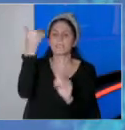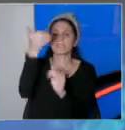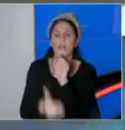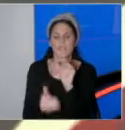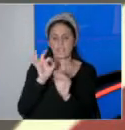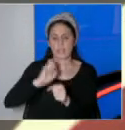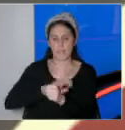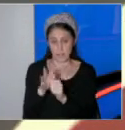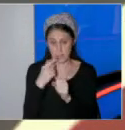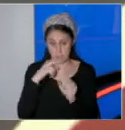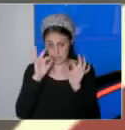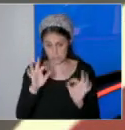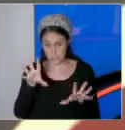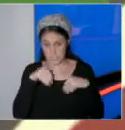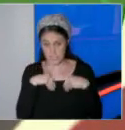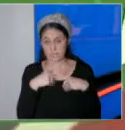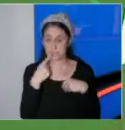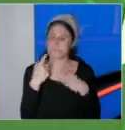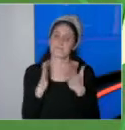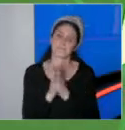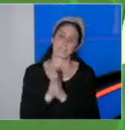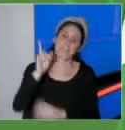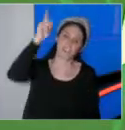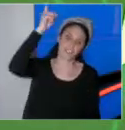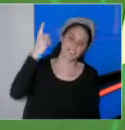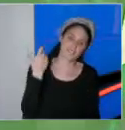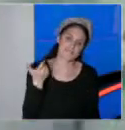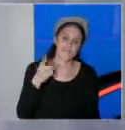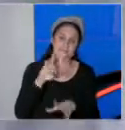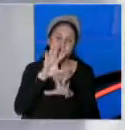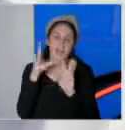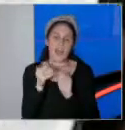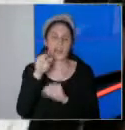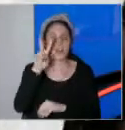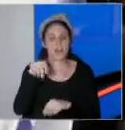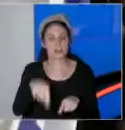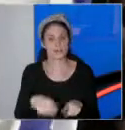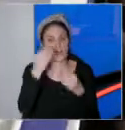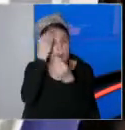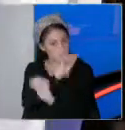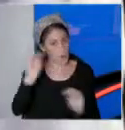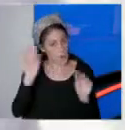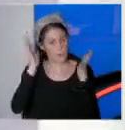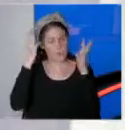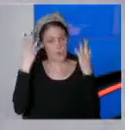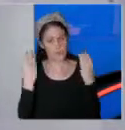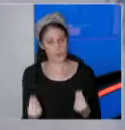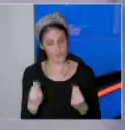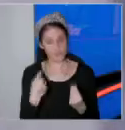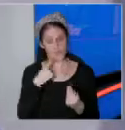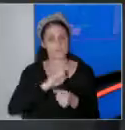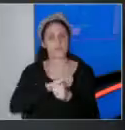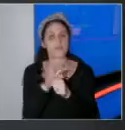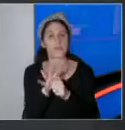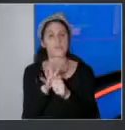המגפה, אכן כך? בעזרת השם. בסך הכל יש פה בהחלט בשורה מאוד טובה. מגפה